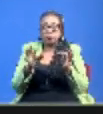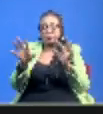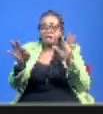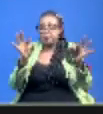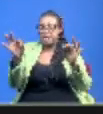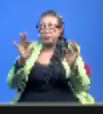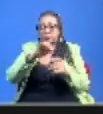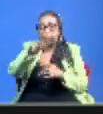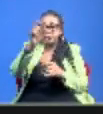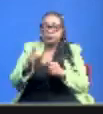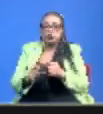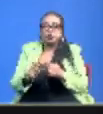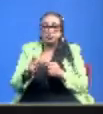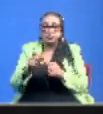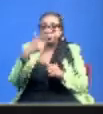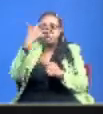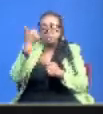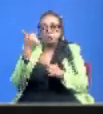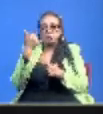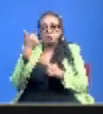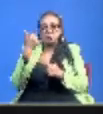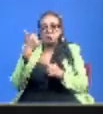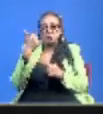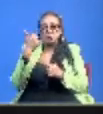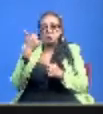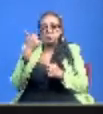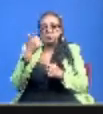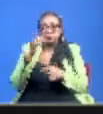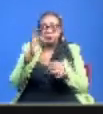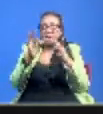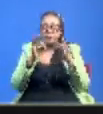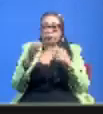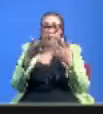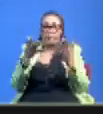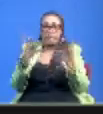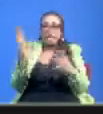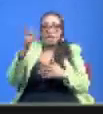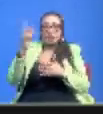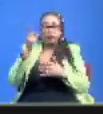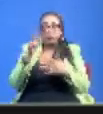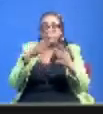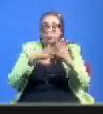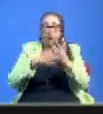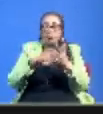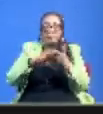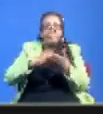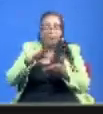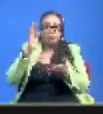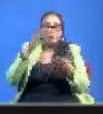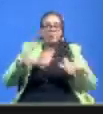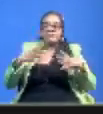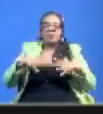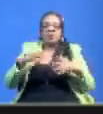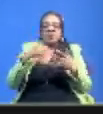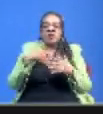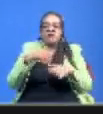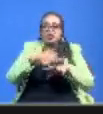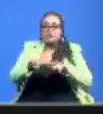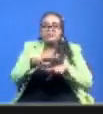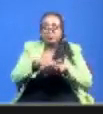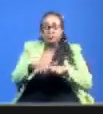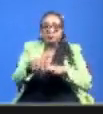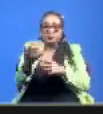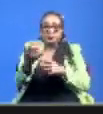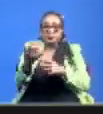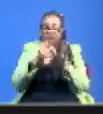region kwa sababu ukiangalia kutukita Nairobi pale tunafungia watu wengi sana talent. So na talent pia ziko huko mashinani. So tumeamua mara hii